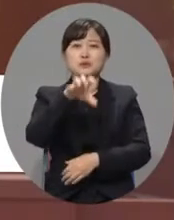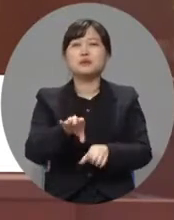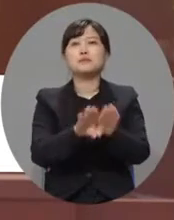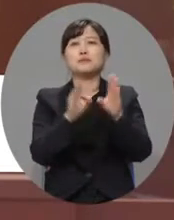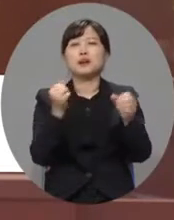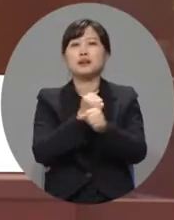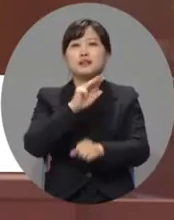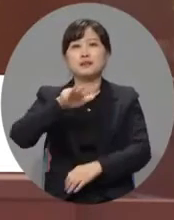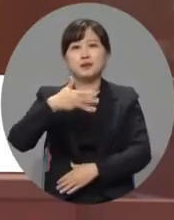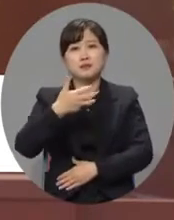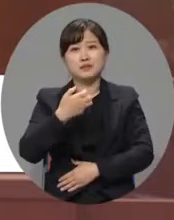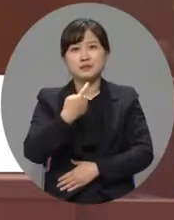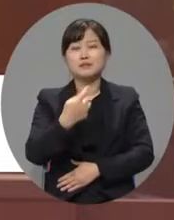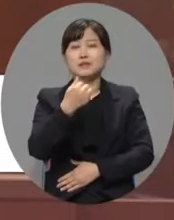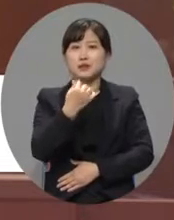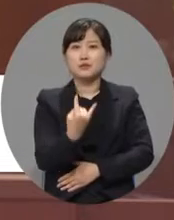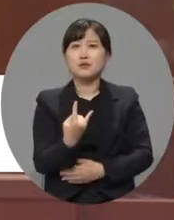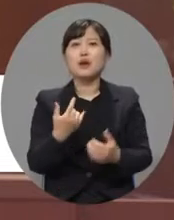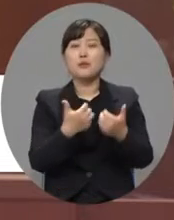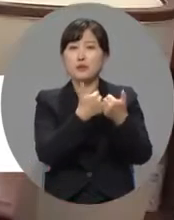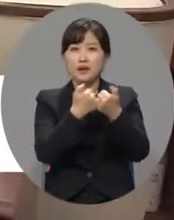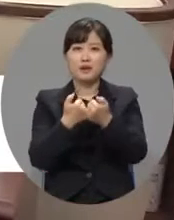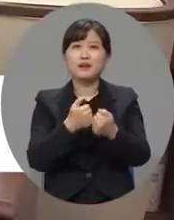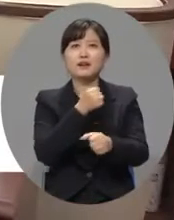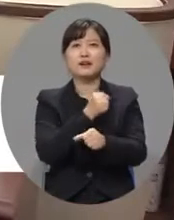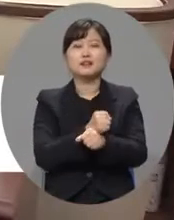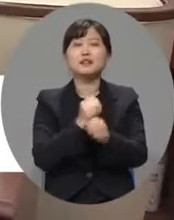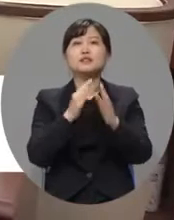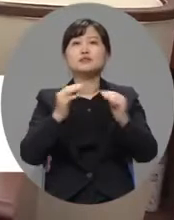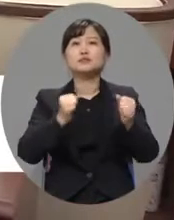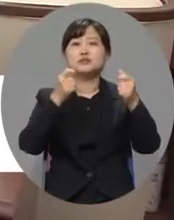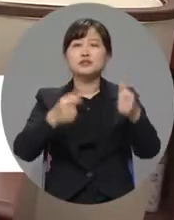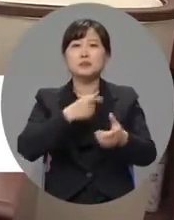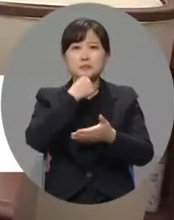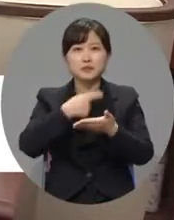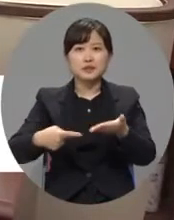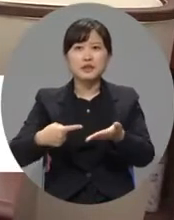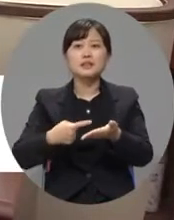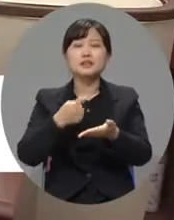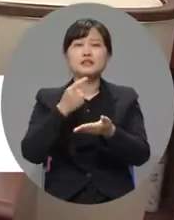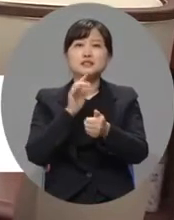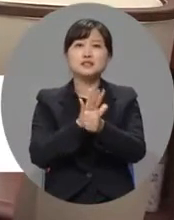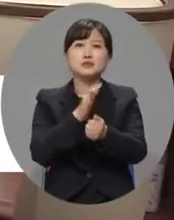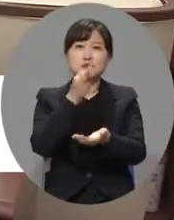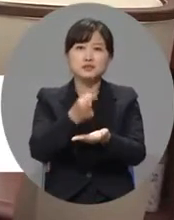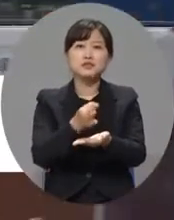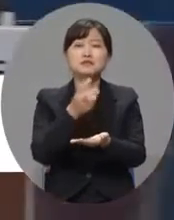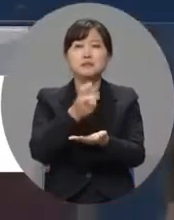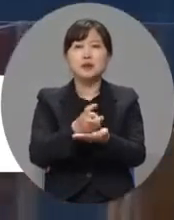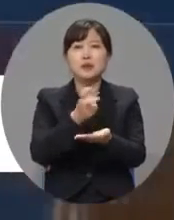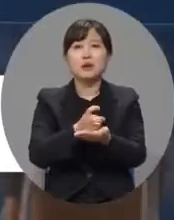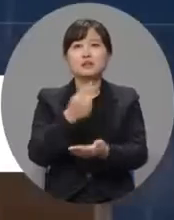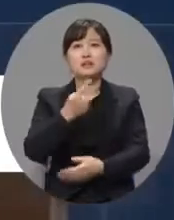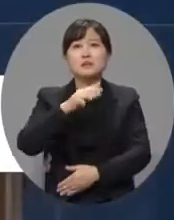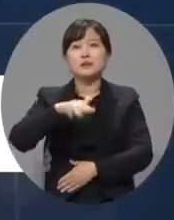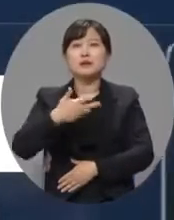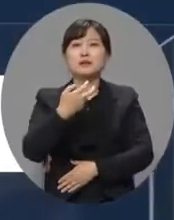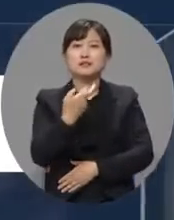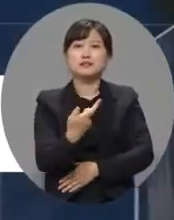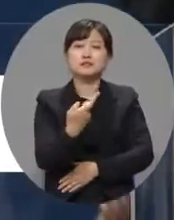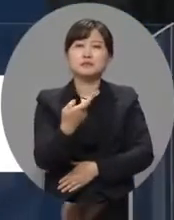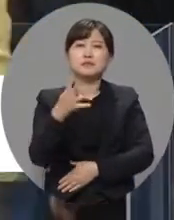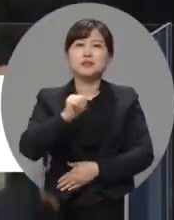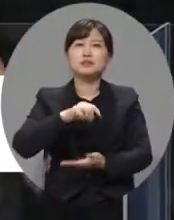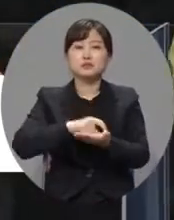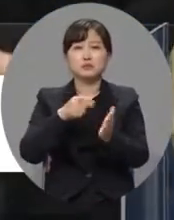제 381회 임시 베 분 회의를 열고 전라북도 재난 지원금 조례와 1812 억원 규모의 관련 예산의